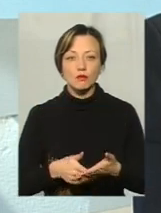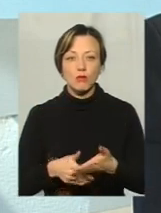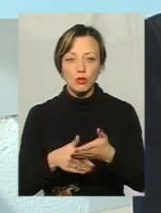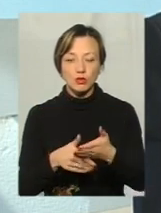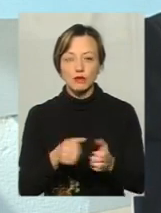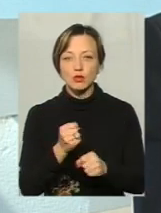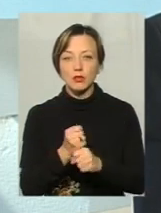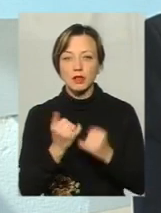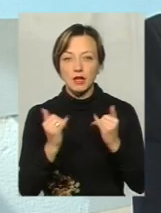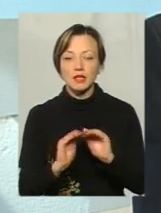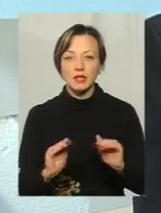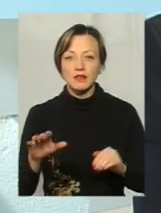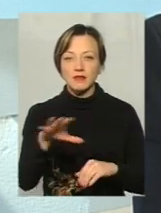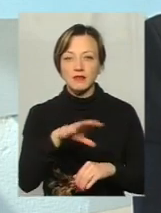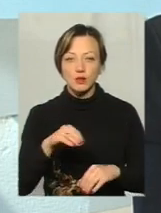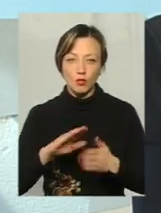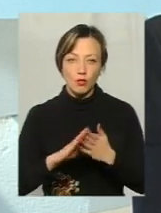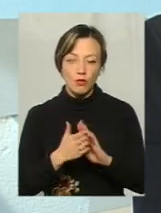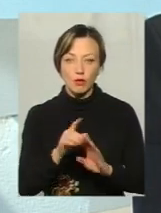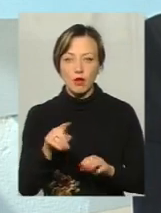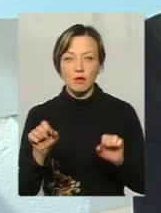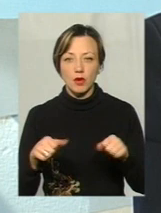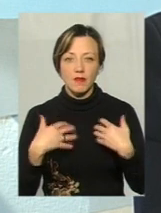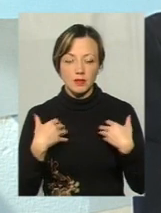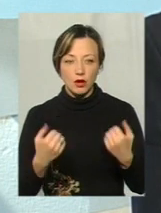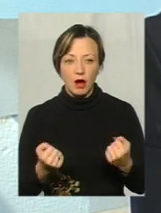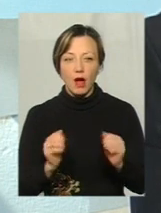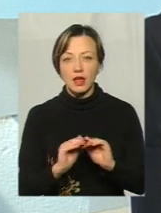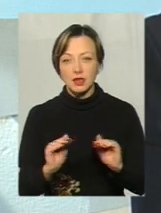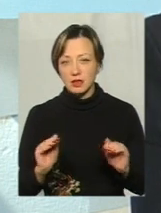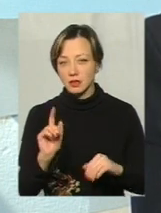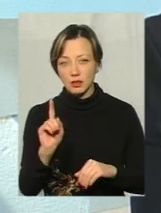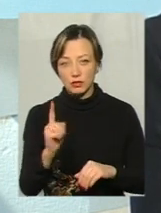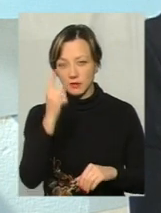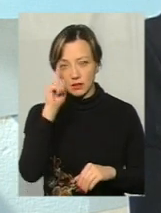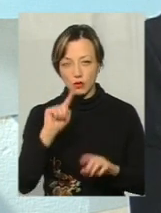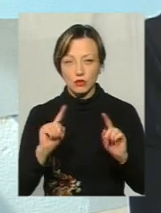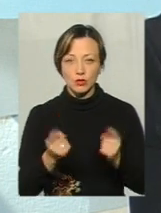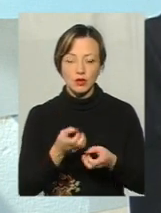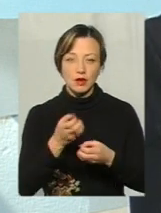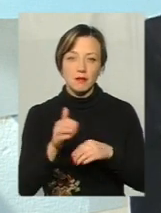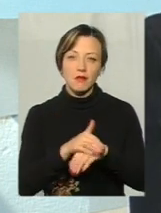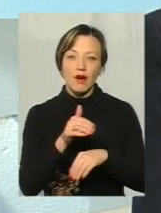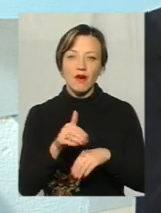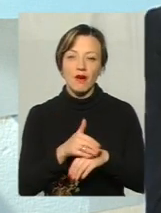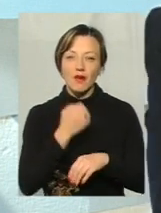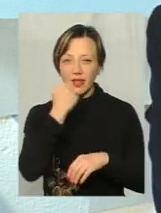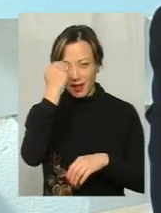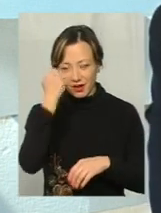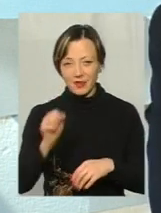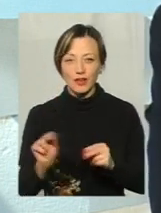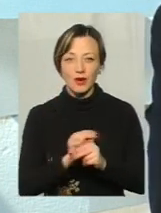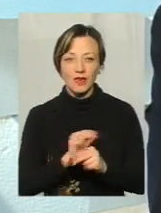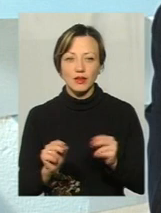і зробити для дітей всі умови, щоб вони могли виздоравлювати. А діти, кстати, щоб ви знали, дуже благодарні в лікуванні. Якщо їм